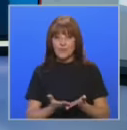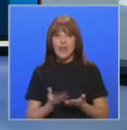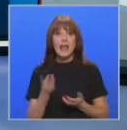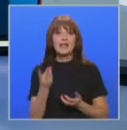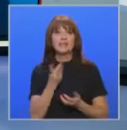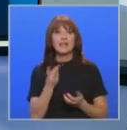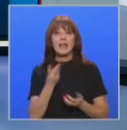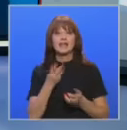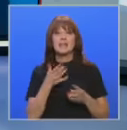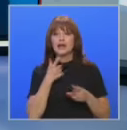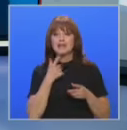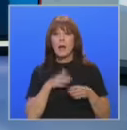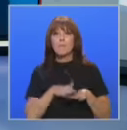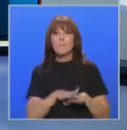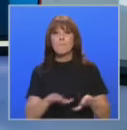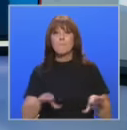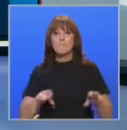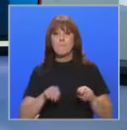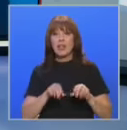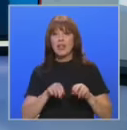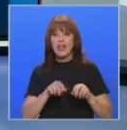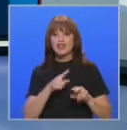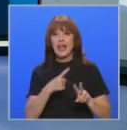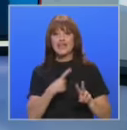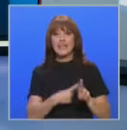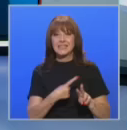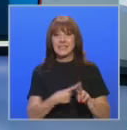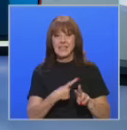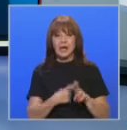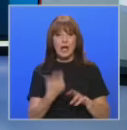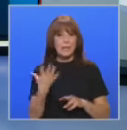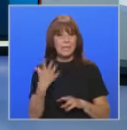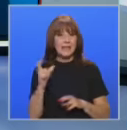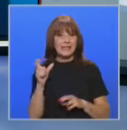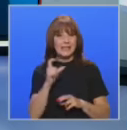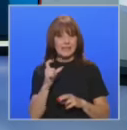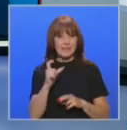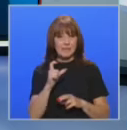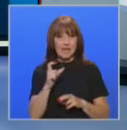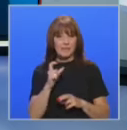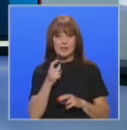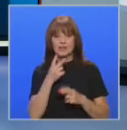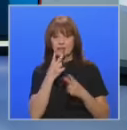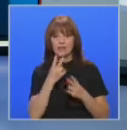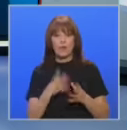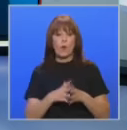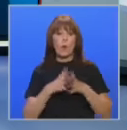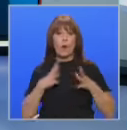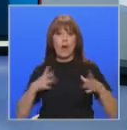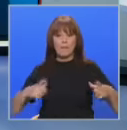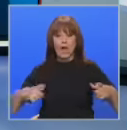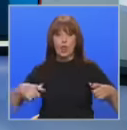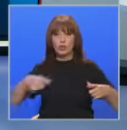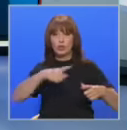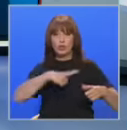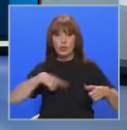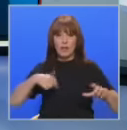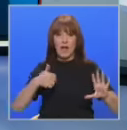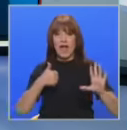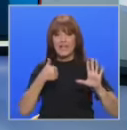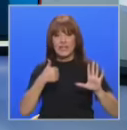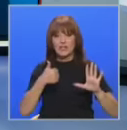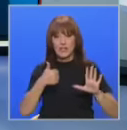е към плаж Нестинарка. На 5 септември на пътното платно на този мост се разкри огромна дупка, която на 6-ти